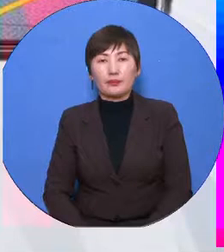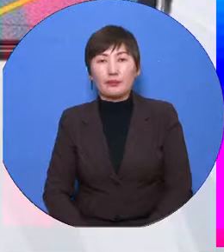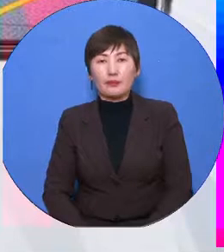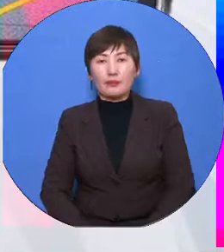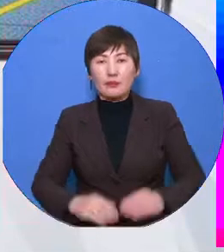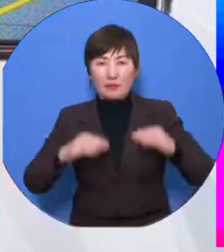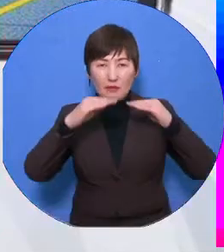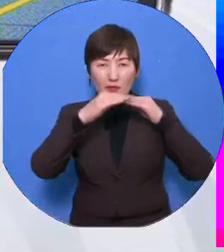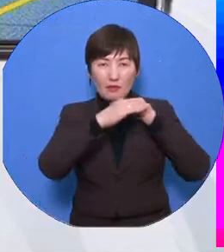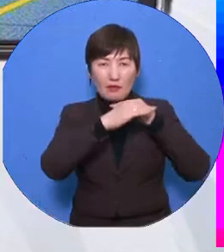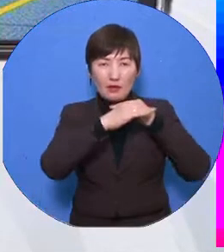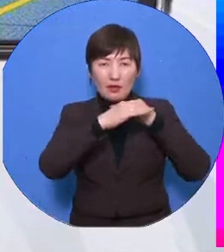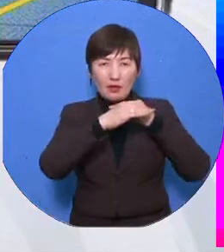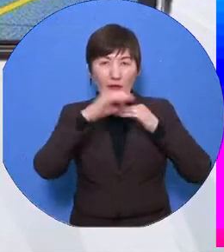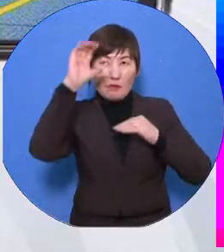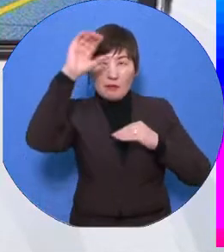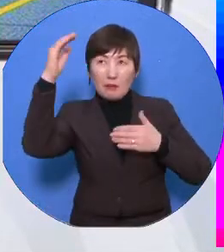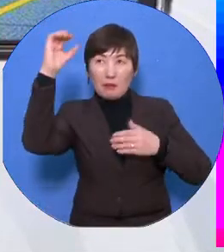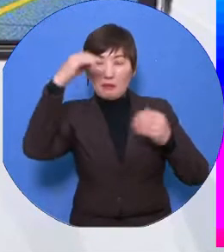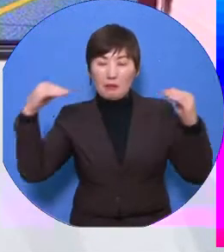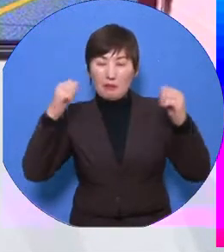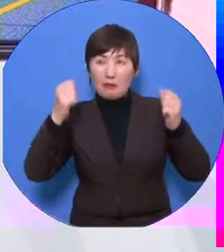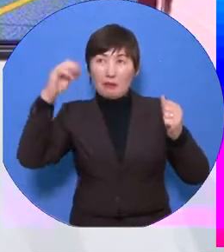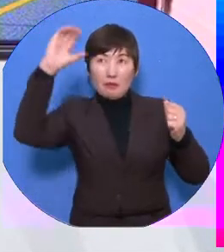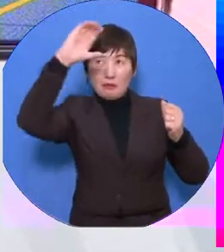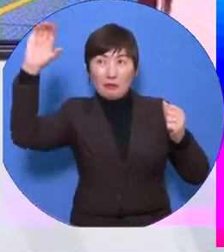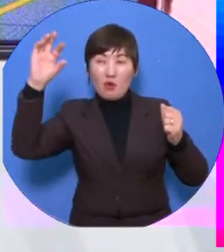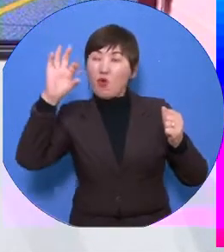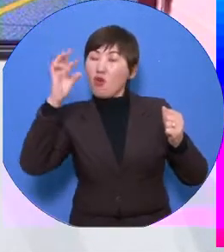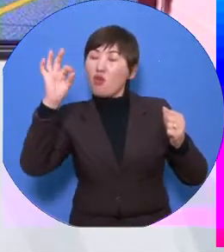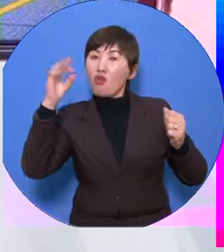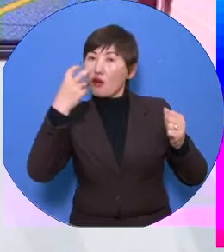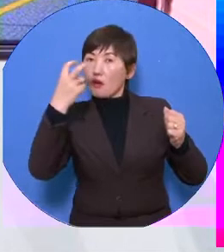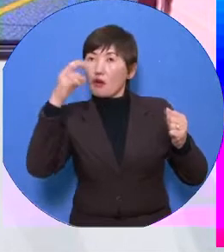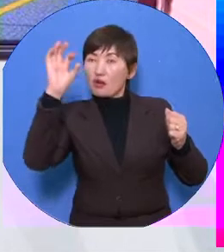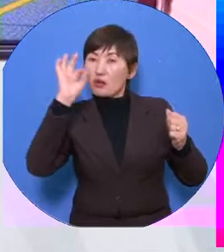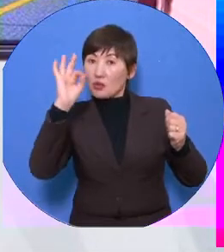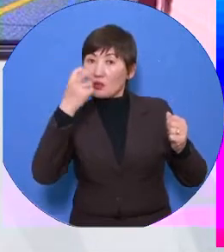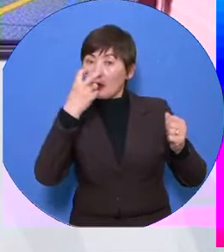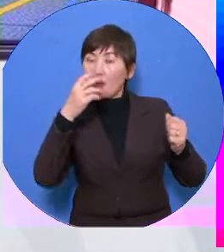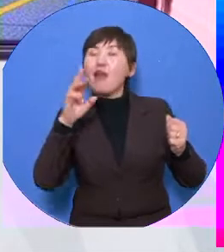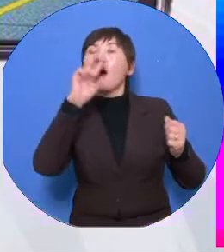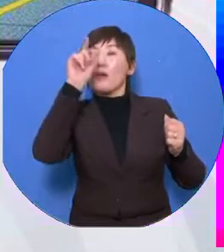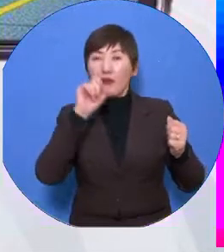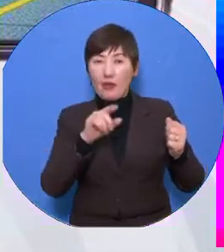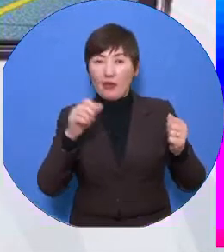Машины голын толинд хойно явж байгаа машины дугаар өөр харагдана. За зүг болгож харахын тулд яах вэ?